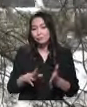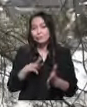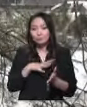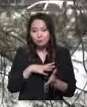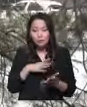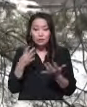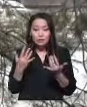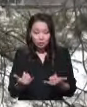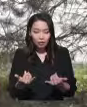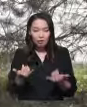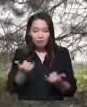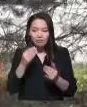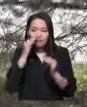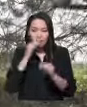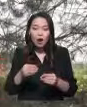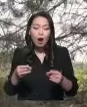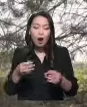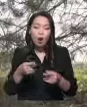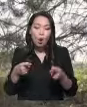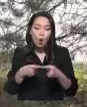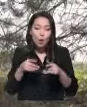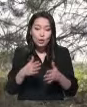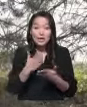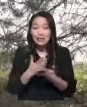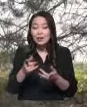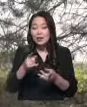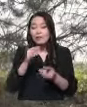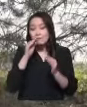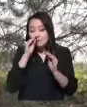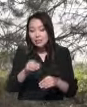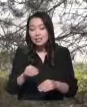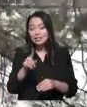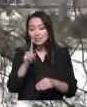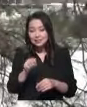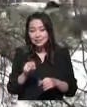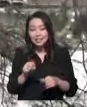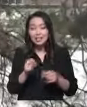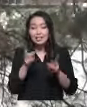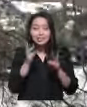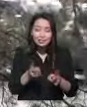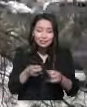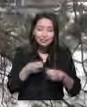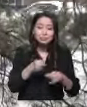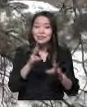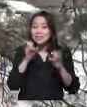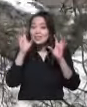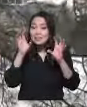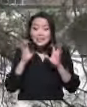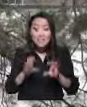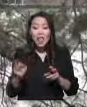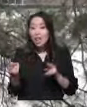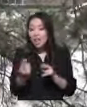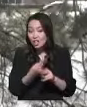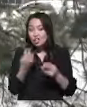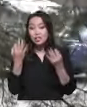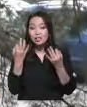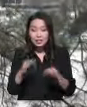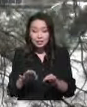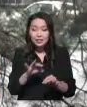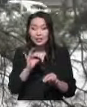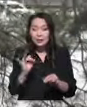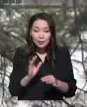введена уголовная ответственность. Введено лишение свободы за истязание жертвы, за незаконное лишение свободы и